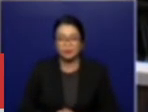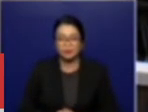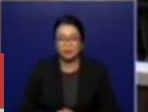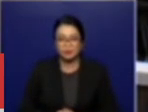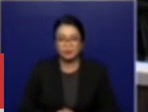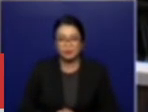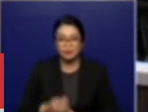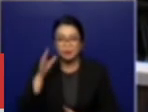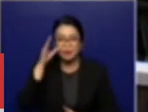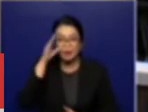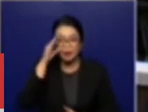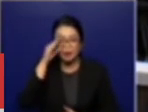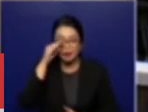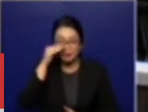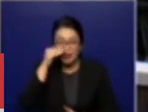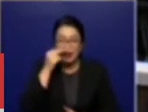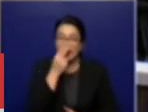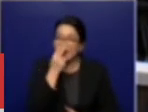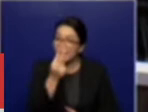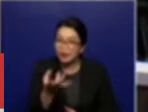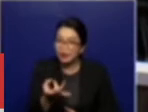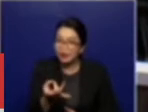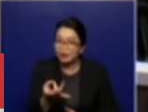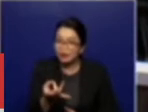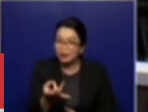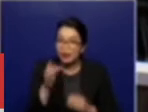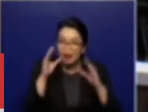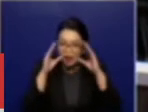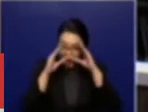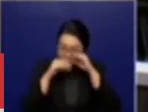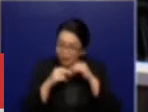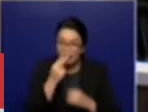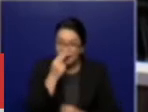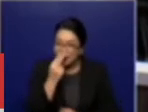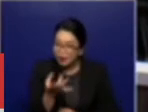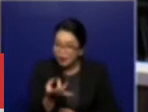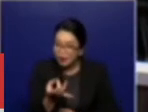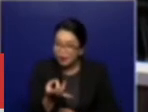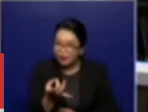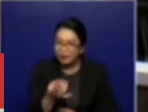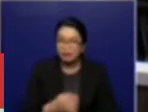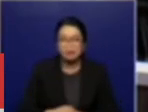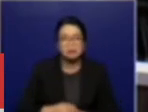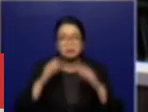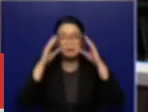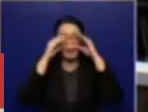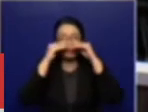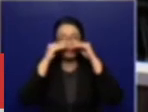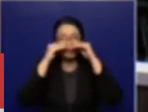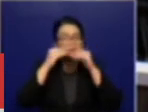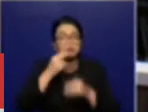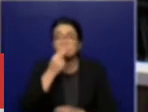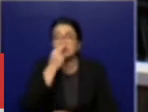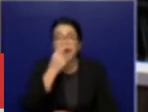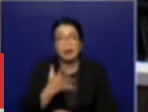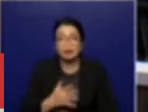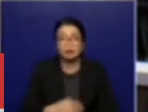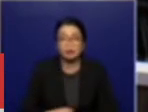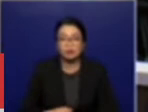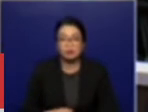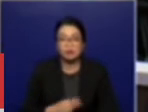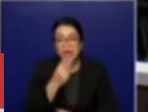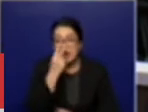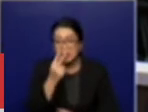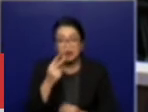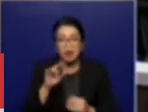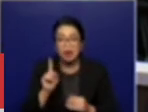ตอนหลับตาท่านมองเห็นอะไรไหมครับผมต้องกราบเรียนว่าไม่เห็นนะครับพอหลับตาเสร็จก็เห็นแต่ความมื